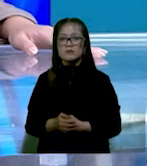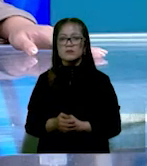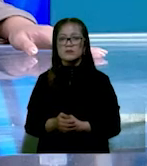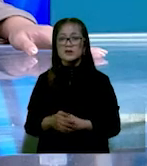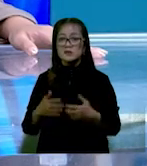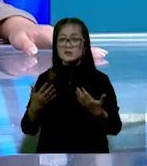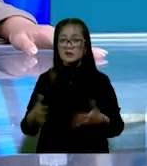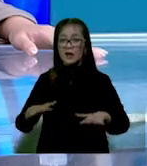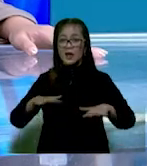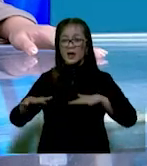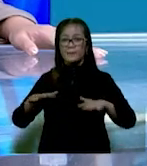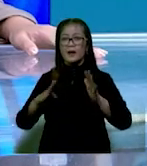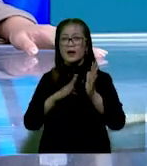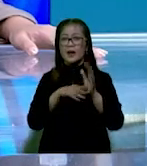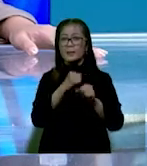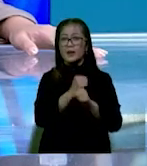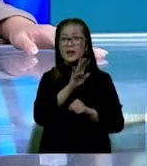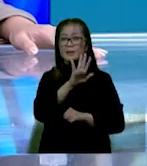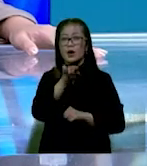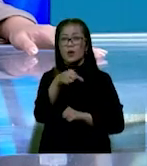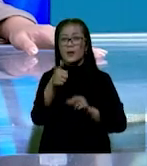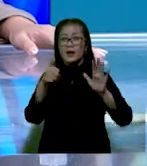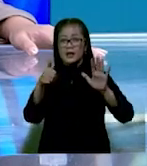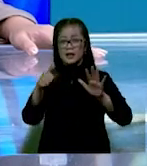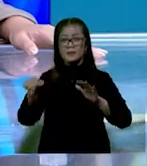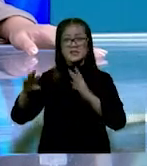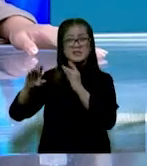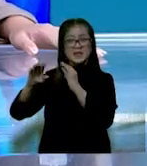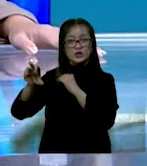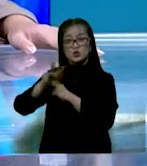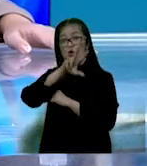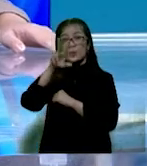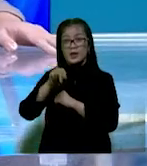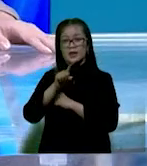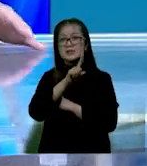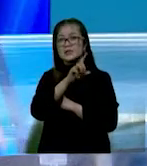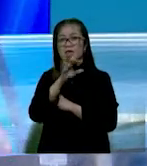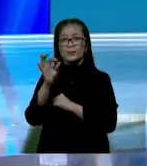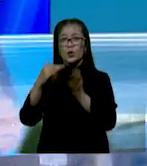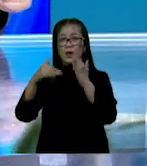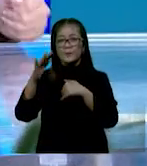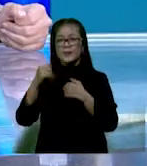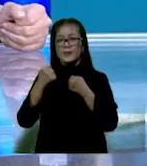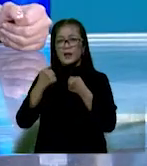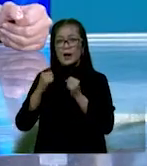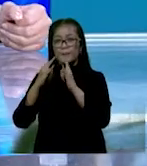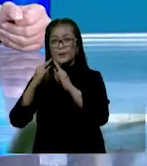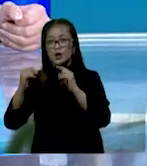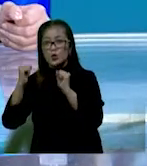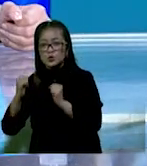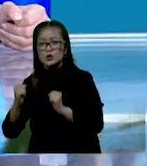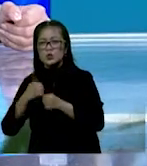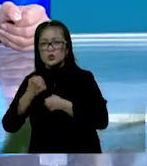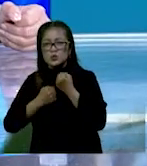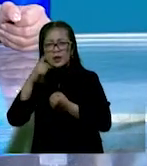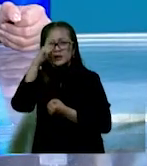Pasca gempa magnitudo 5,6 mengguncang Cianjur, Jawa Barat, ribuan warga Cianjur bertahan di pengungsian. Upaya pencarian terus dilakukan